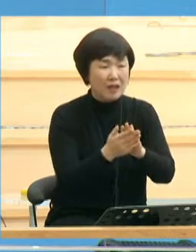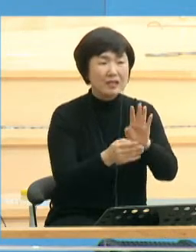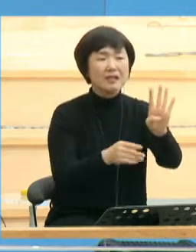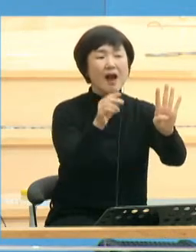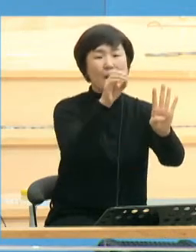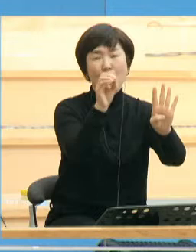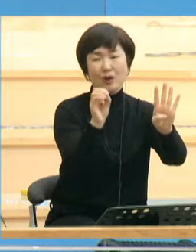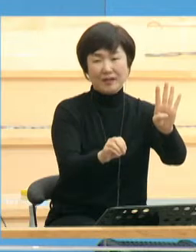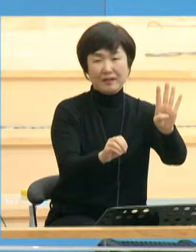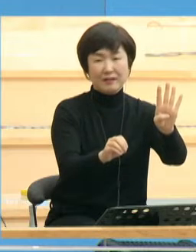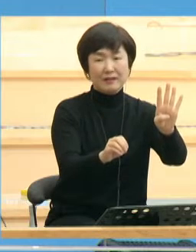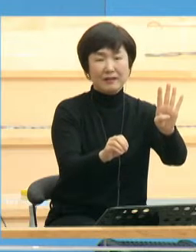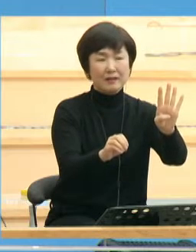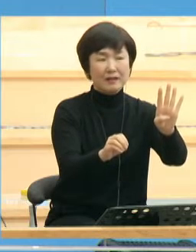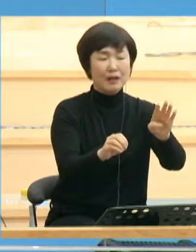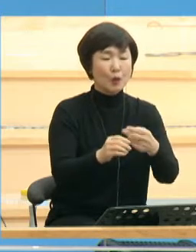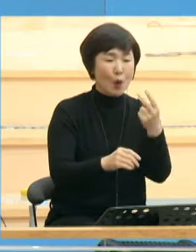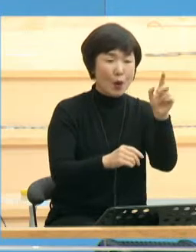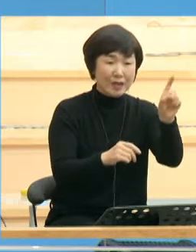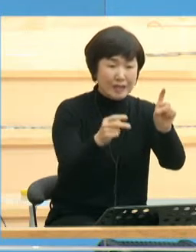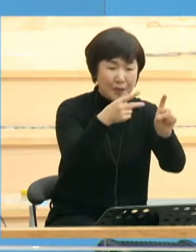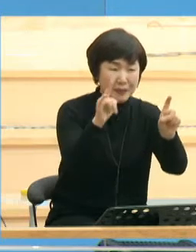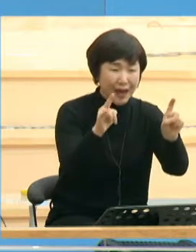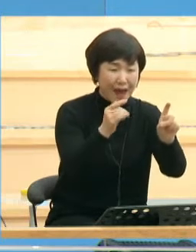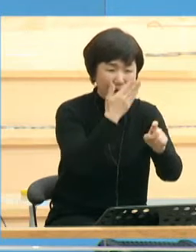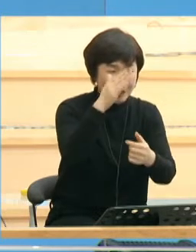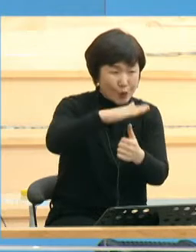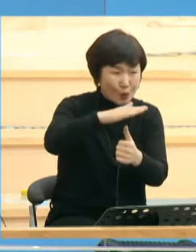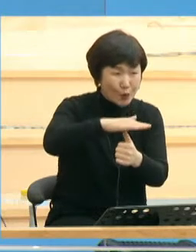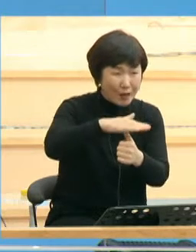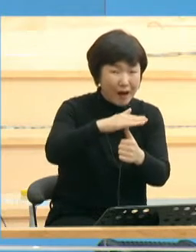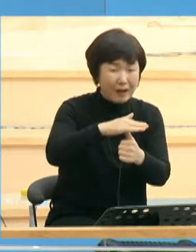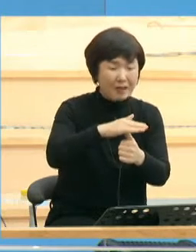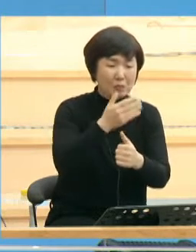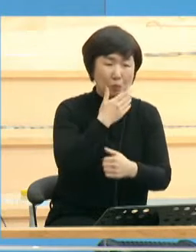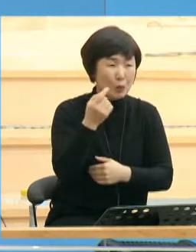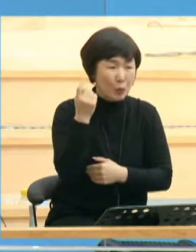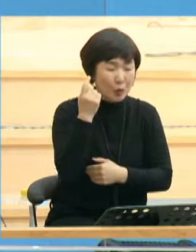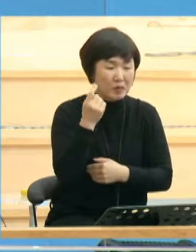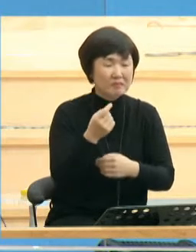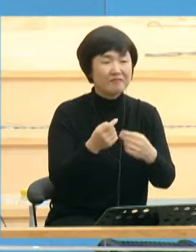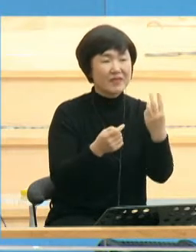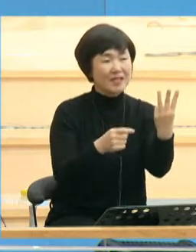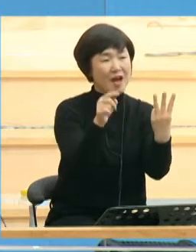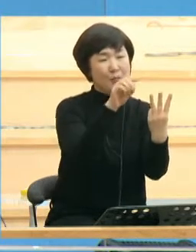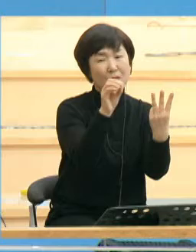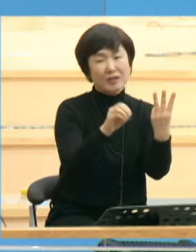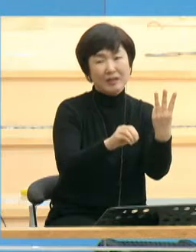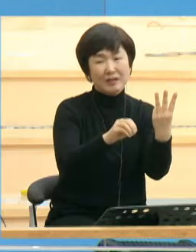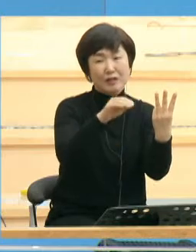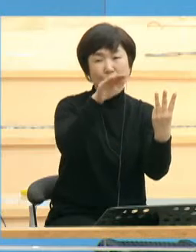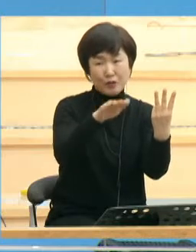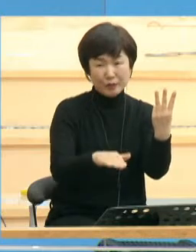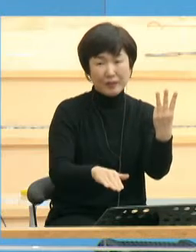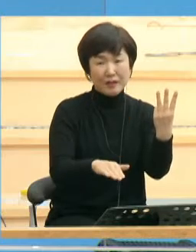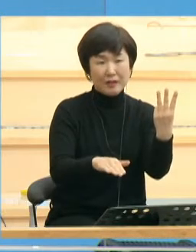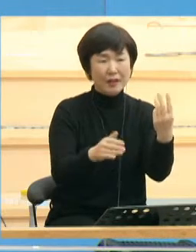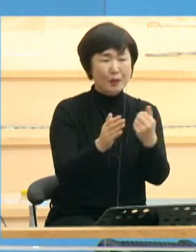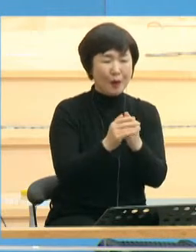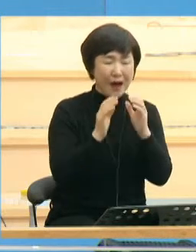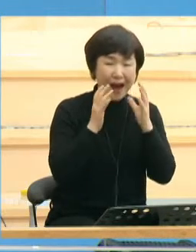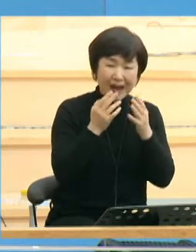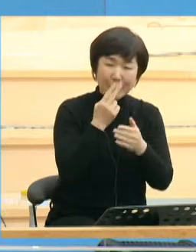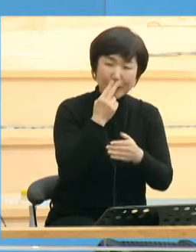상황입니다 10대 청소년의 보고만 일이 얼마냐 3% 후반 그래 영 유아